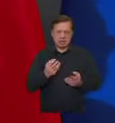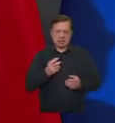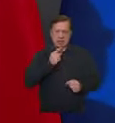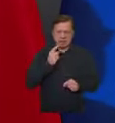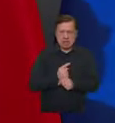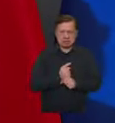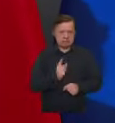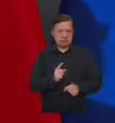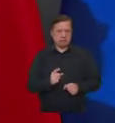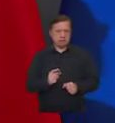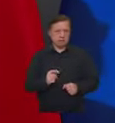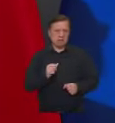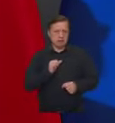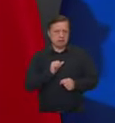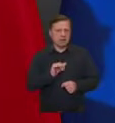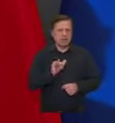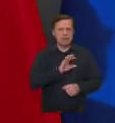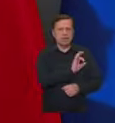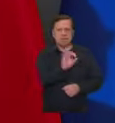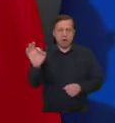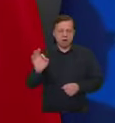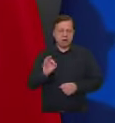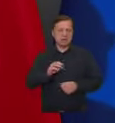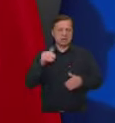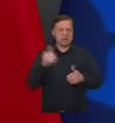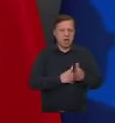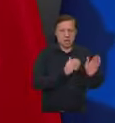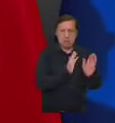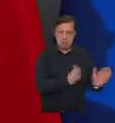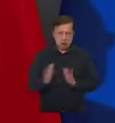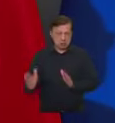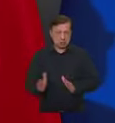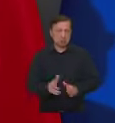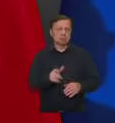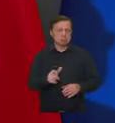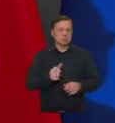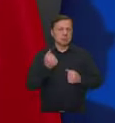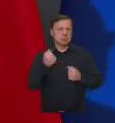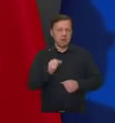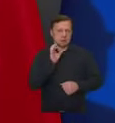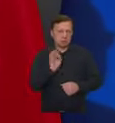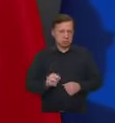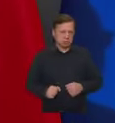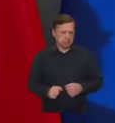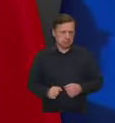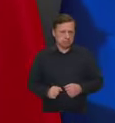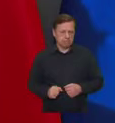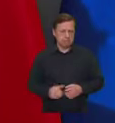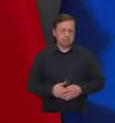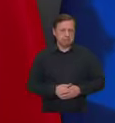i niezwykle odpowiedzialne zachowania wszystkich Polaków, no są tak naprawdę decyzjami ratującymi czyjeś